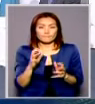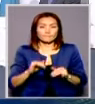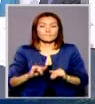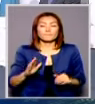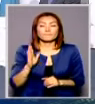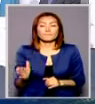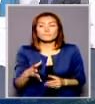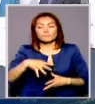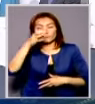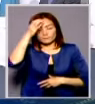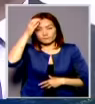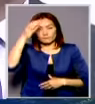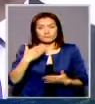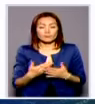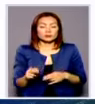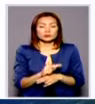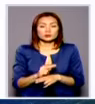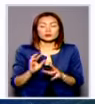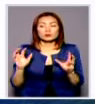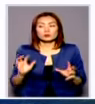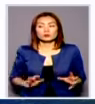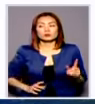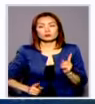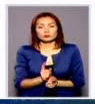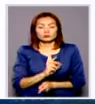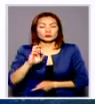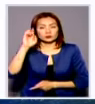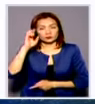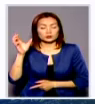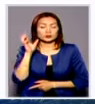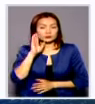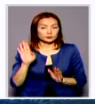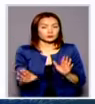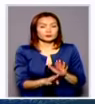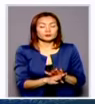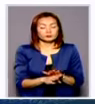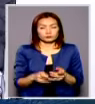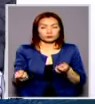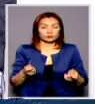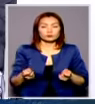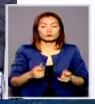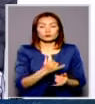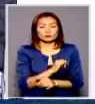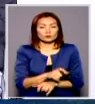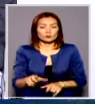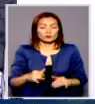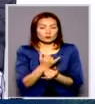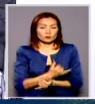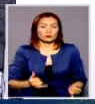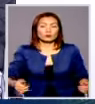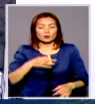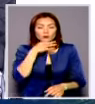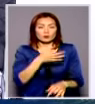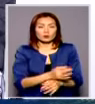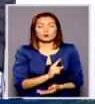кеңейеді. Сарапшылар конституциялық түзетулер енгізілгеннен кейін мемлекет еститін және тыңдайтын сондай-ақ азаматтарға үнемі жауап